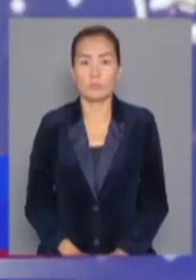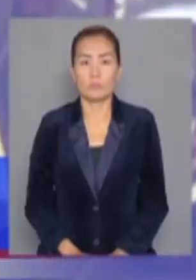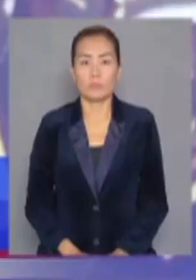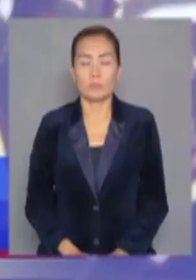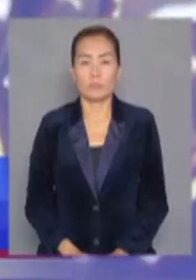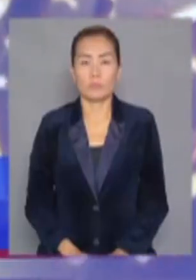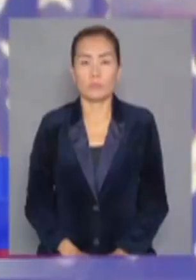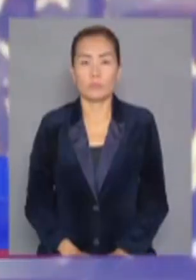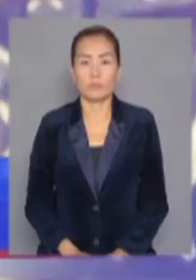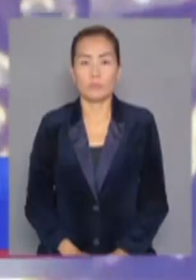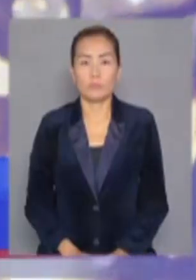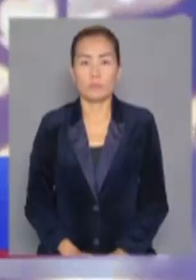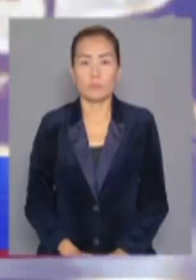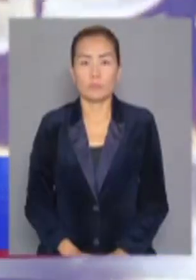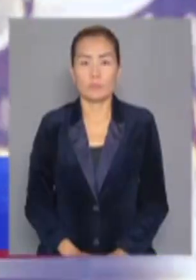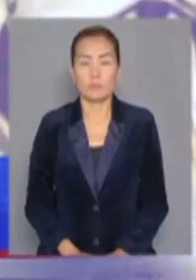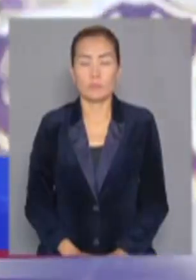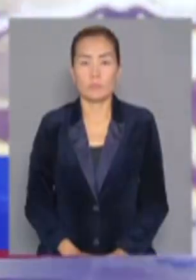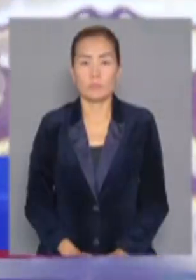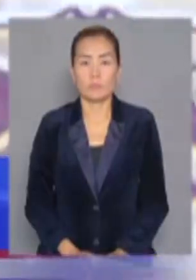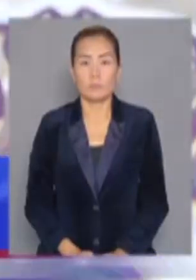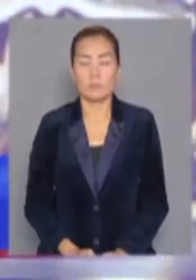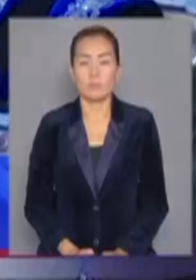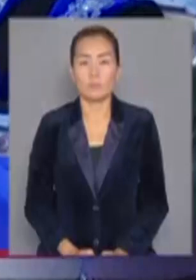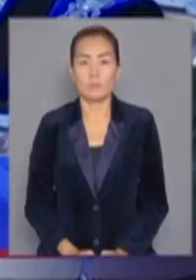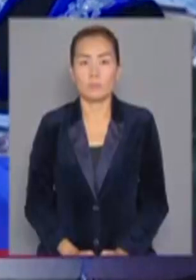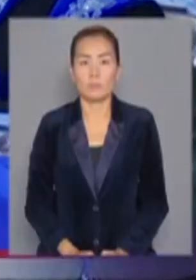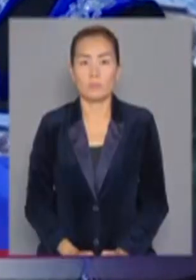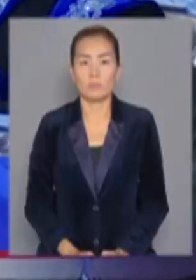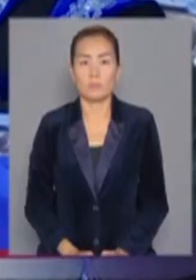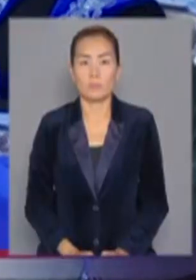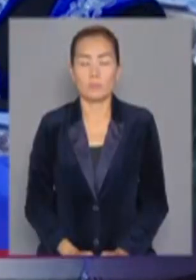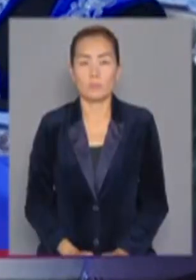Сонқар Көшекіп, Индер ауданынан.